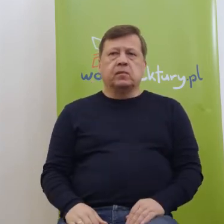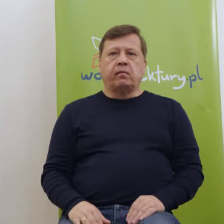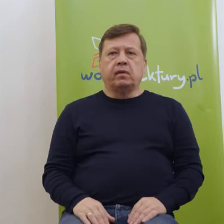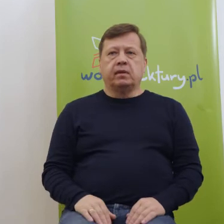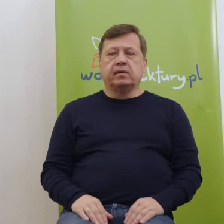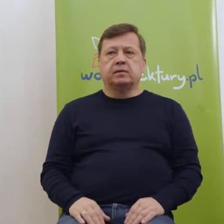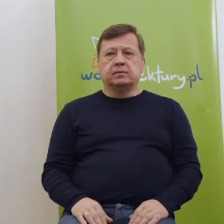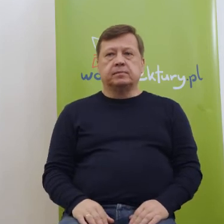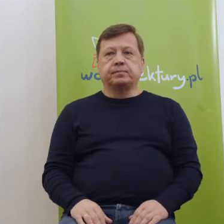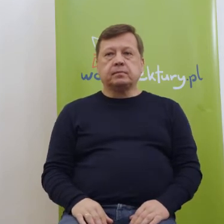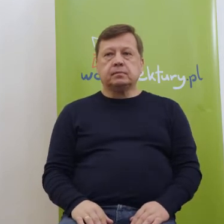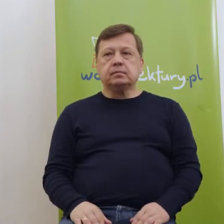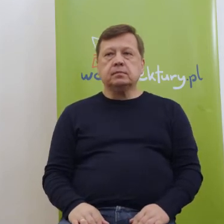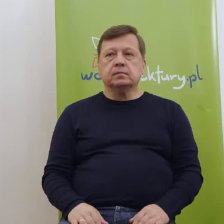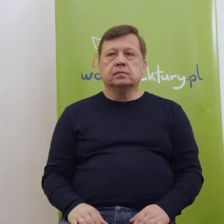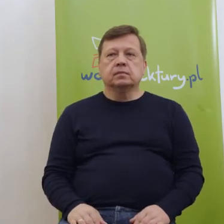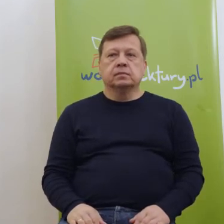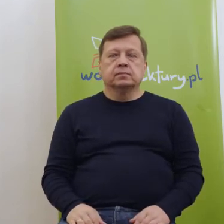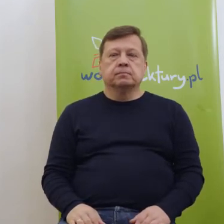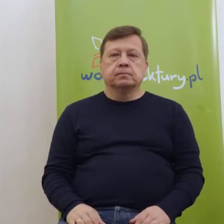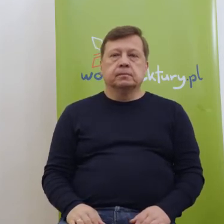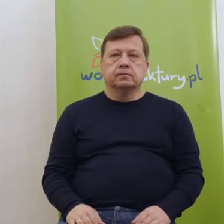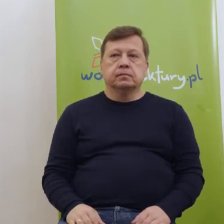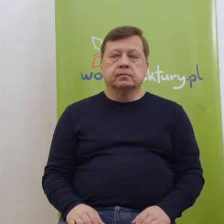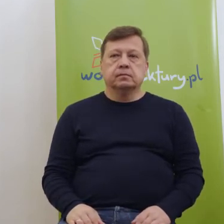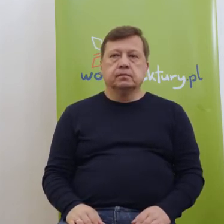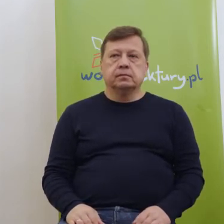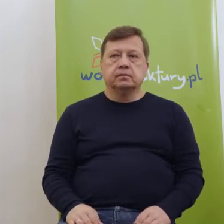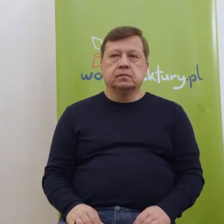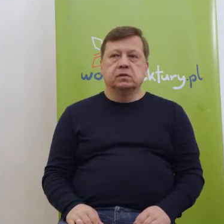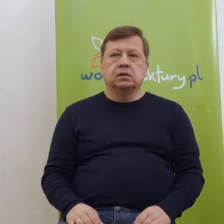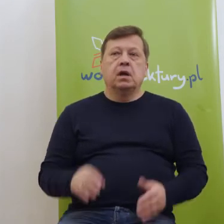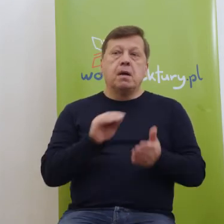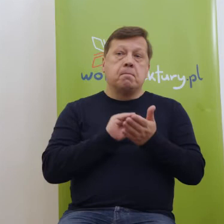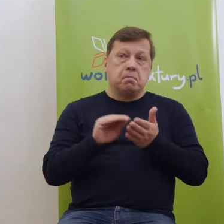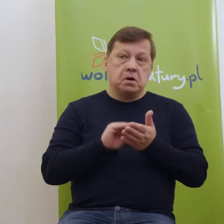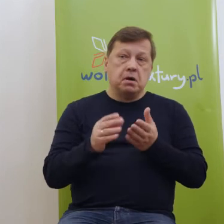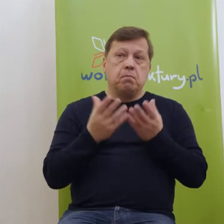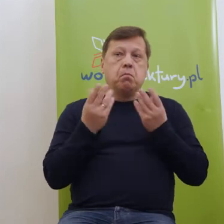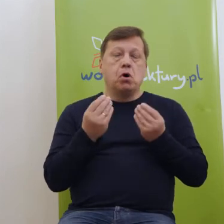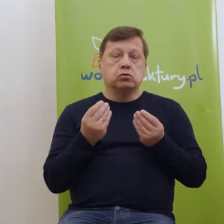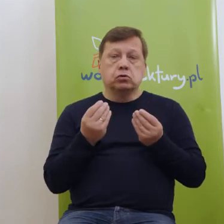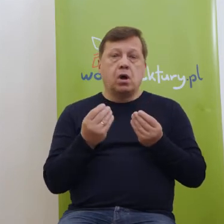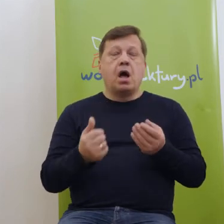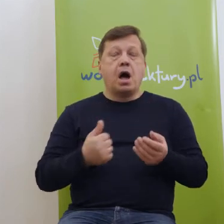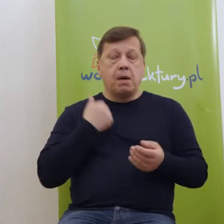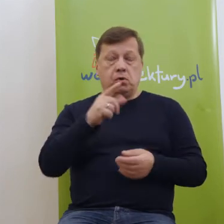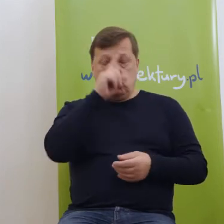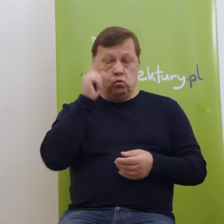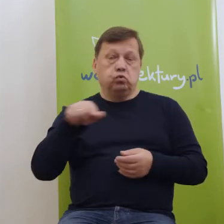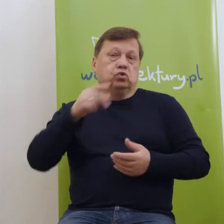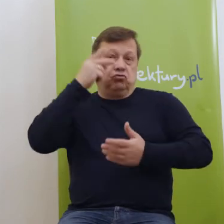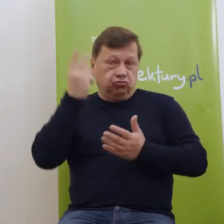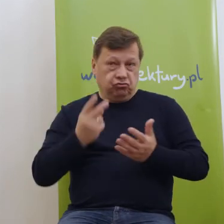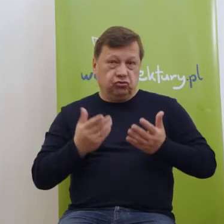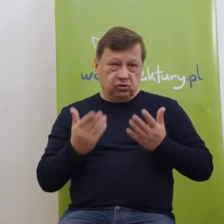to. Tak, po to pisać, żeby być czytanym. Ty mówisz, że trudno podskoczyć do biblioteki po treny Kochanowskiego. No szczególnie